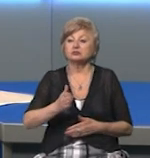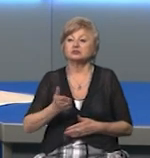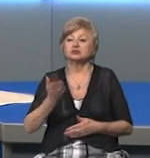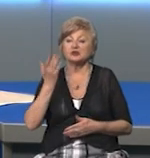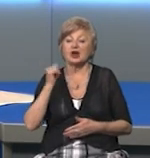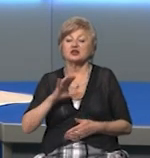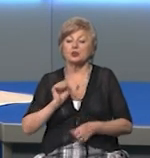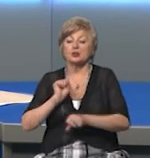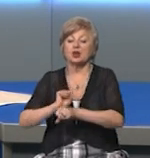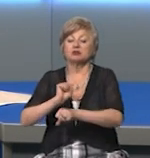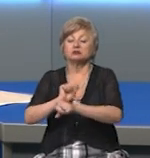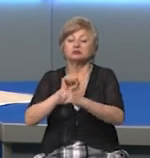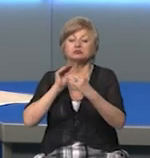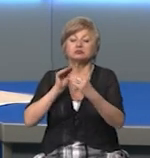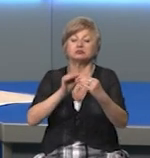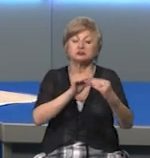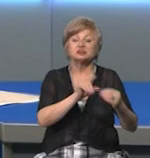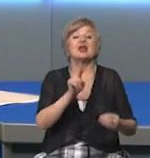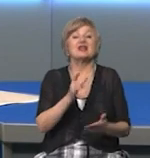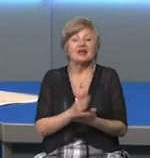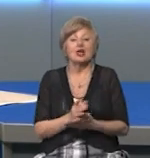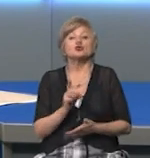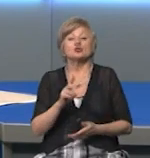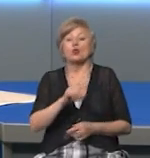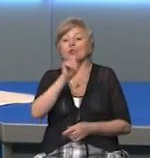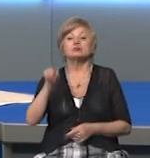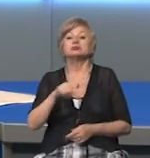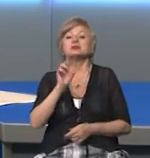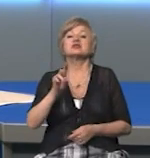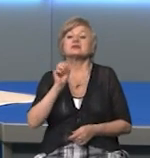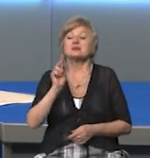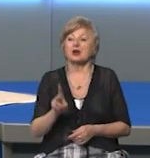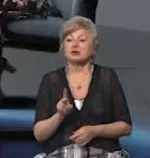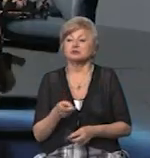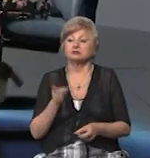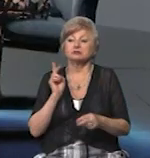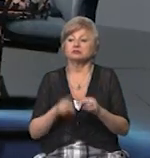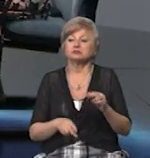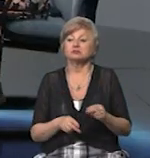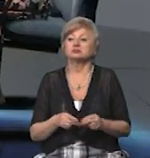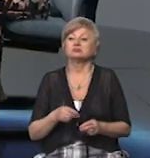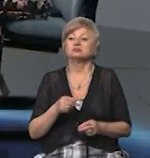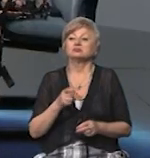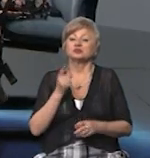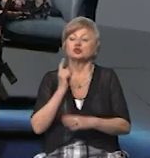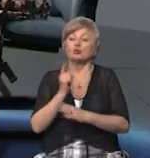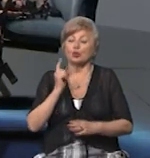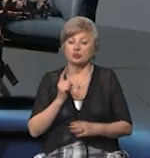була парковка, вона в принципі є і зараз, але під знаком. Заборони. 3.34, зупинка, стоянка